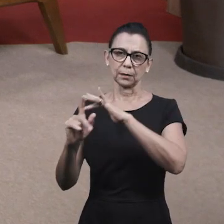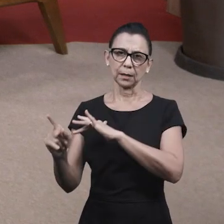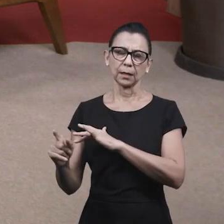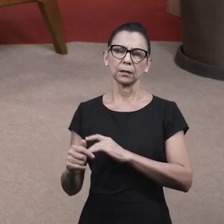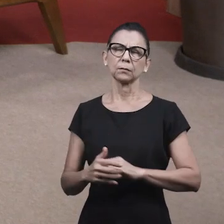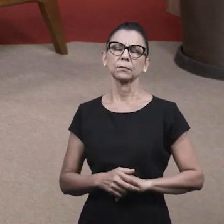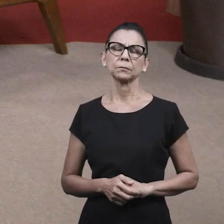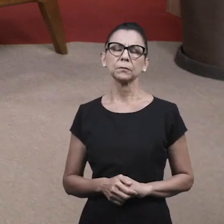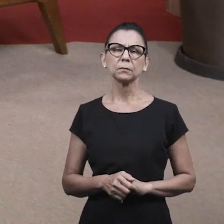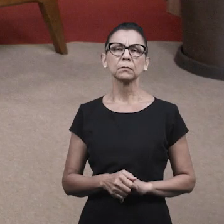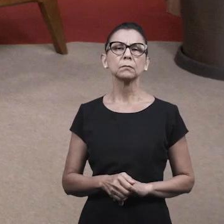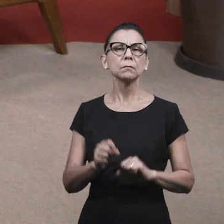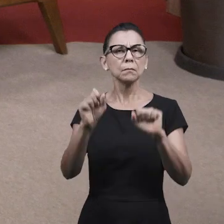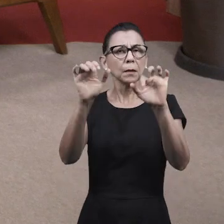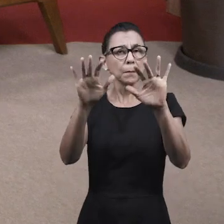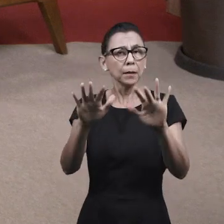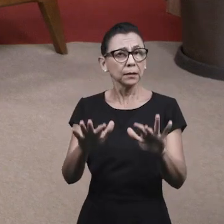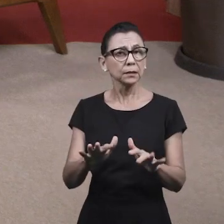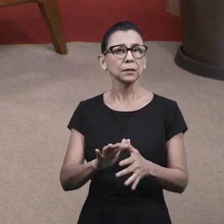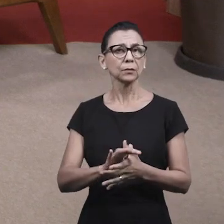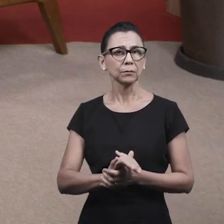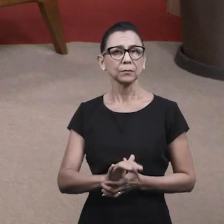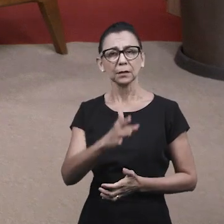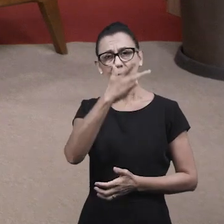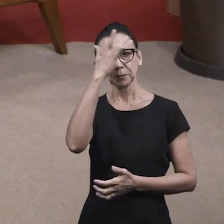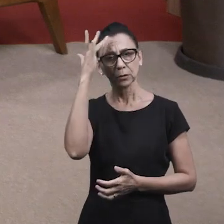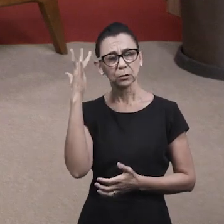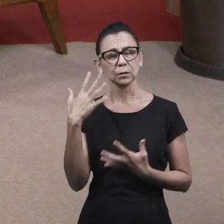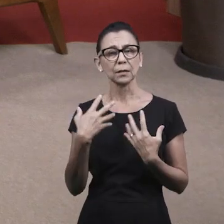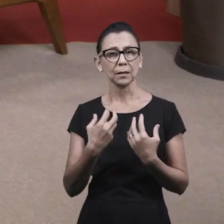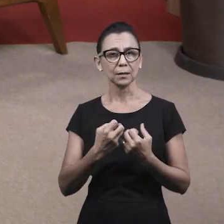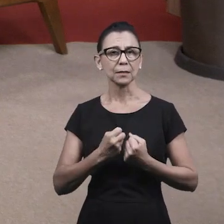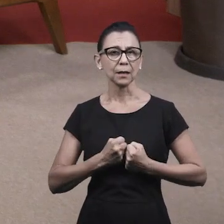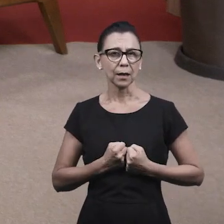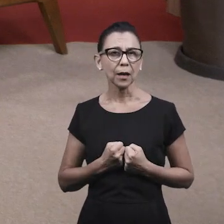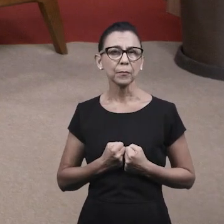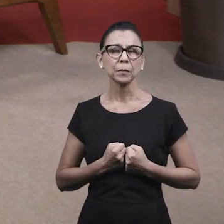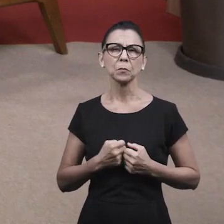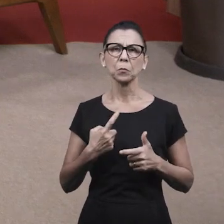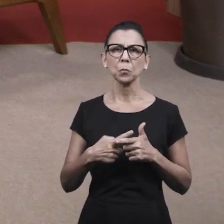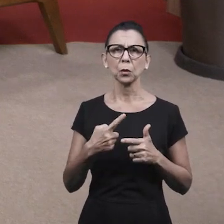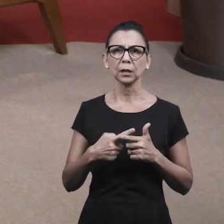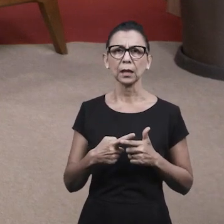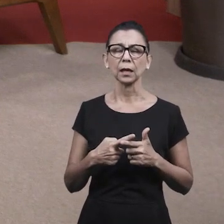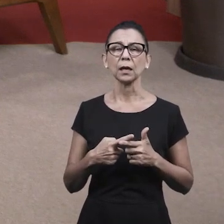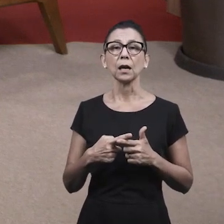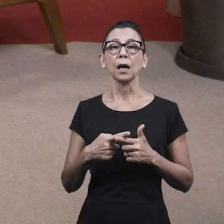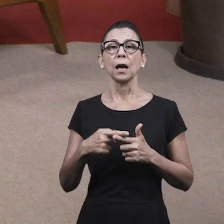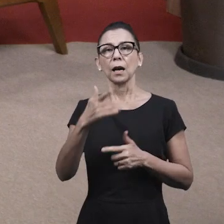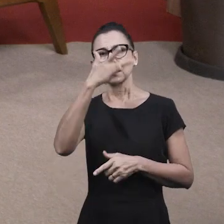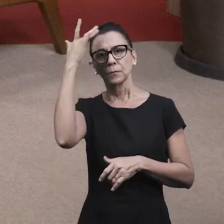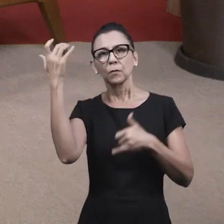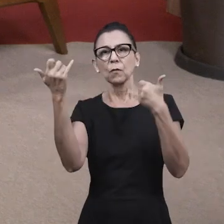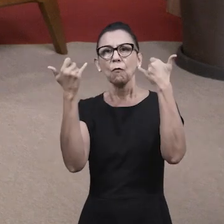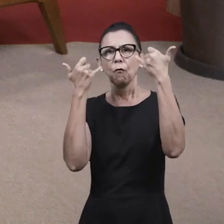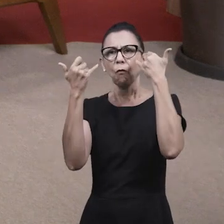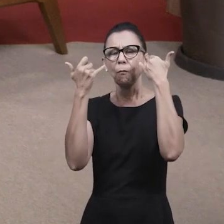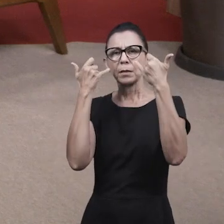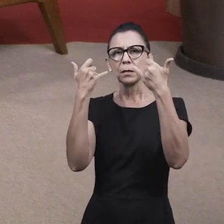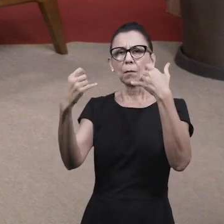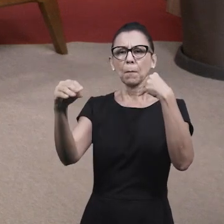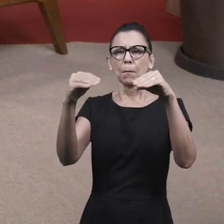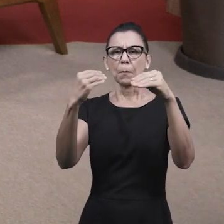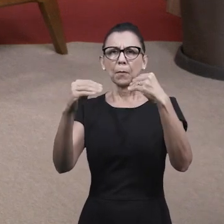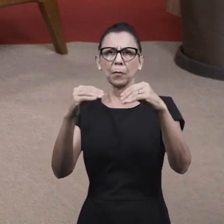cette programmation elle est une bénédiction pour beaucoup de personnes. Nous parlons parce que nous recevons les commentaires, les participations